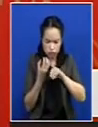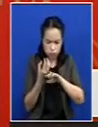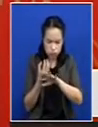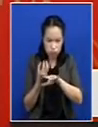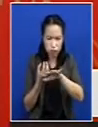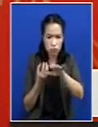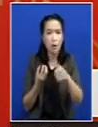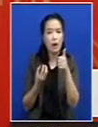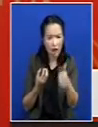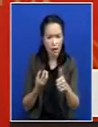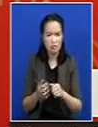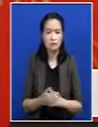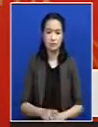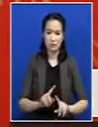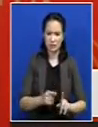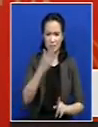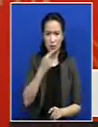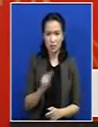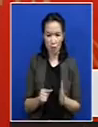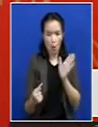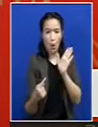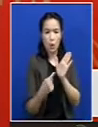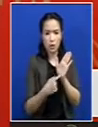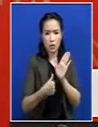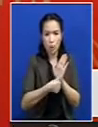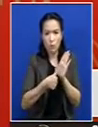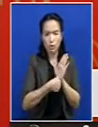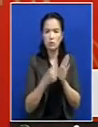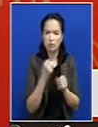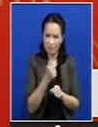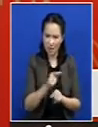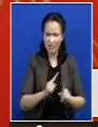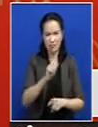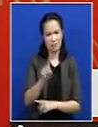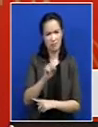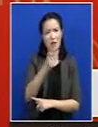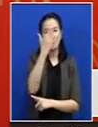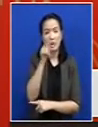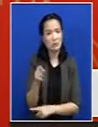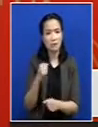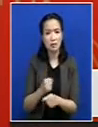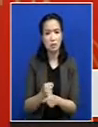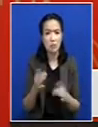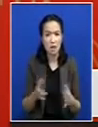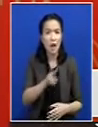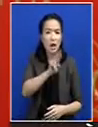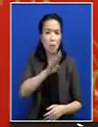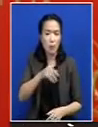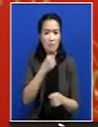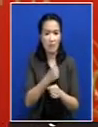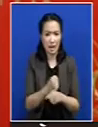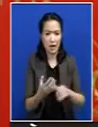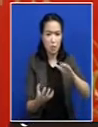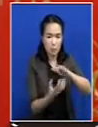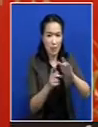ารถขยายเวลาการพ่นสารได้โดยการกดปุ่มหน่วงการฉีดสารได้นะคะคำถามก็คือกลไกเหล่านี้ทำงาน